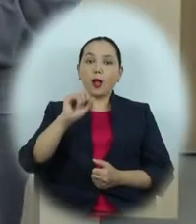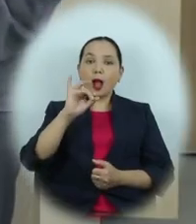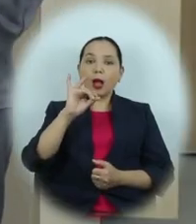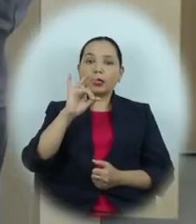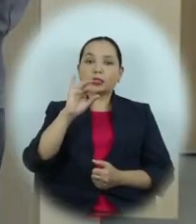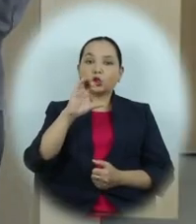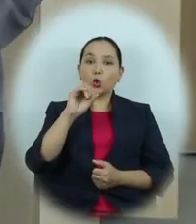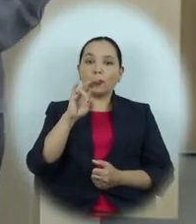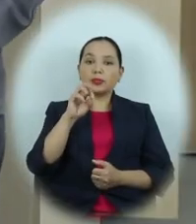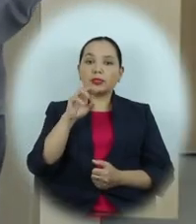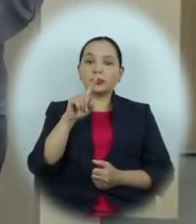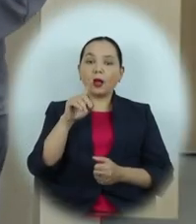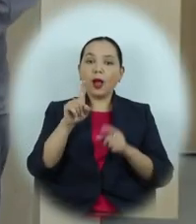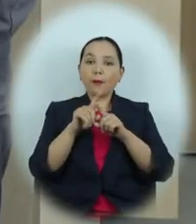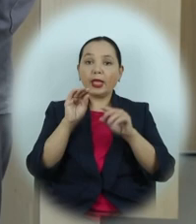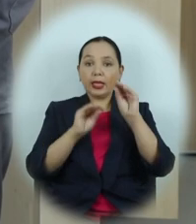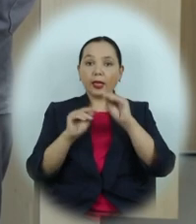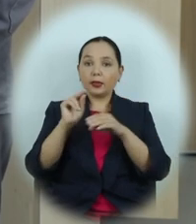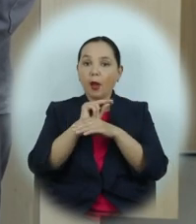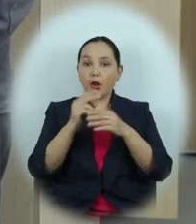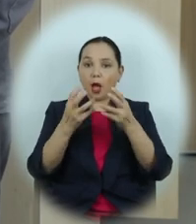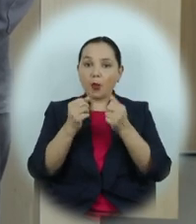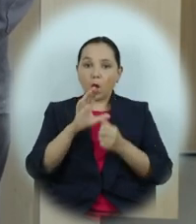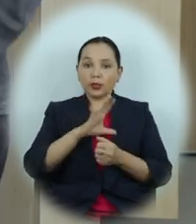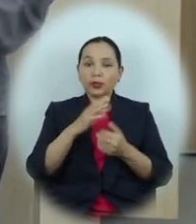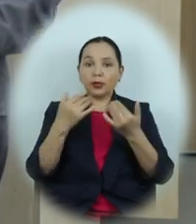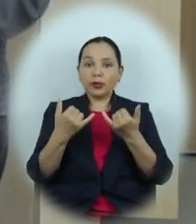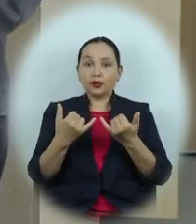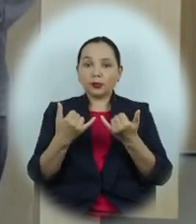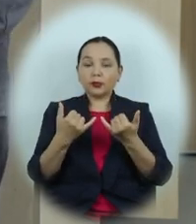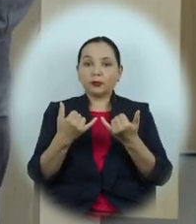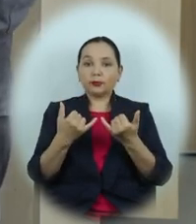Aristonimizni ham yig'ib ta'mirlab oldik. Endi